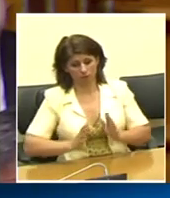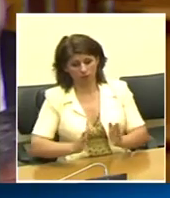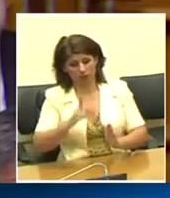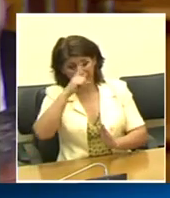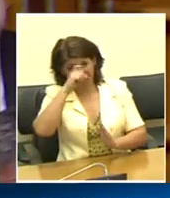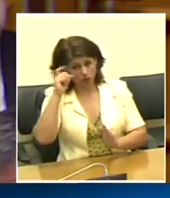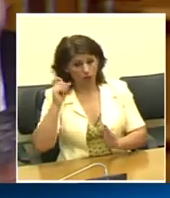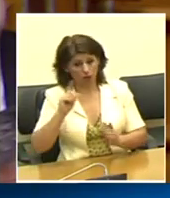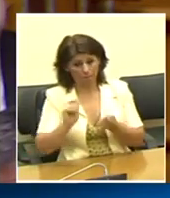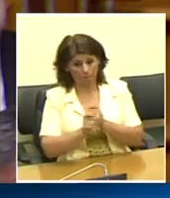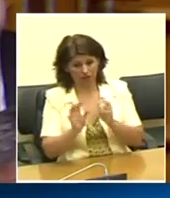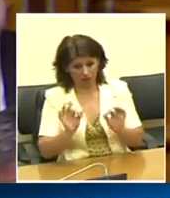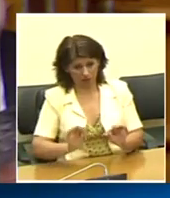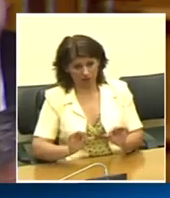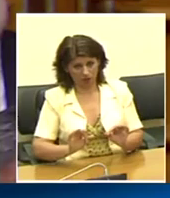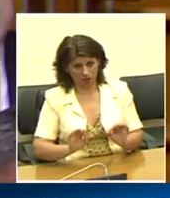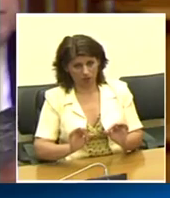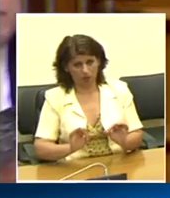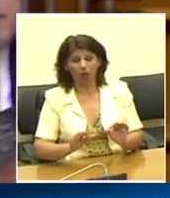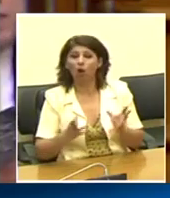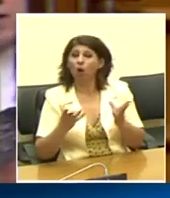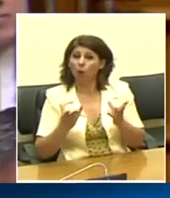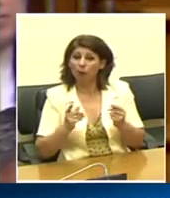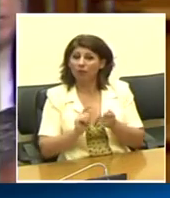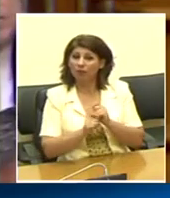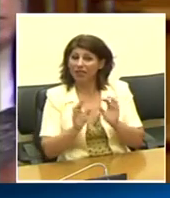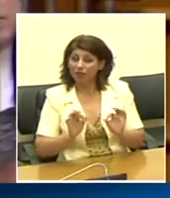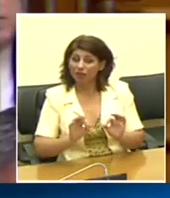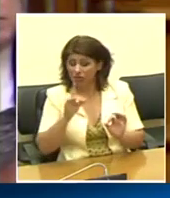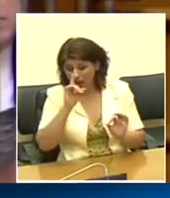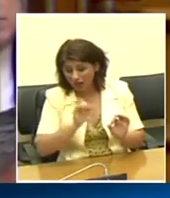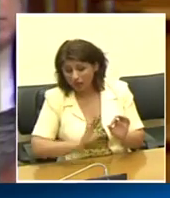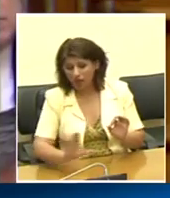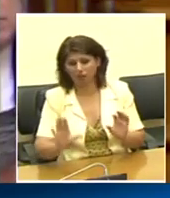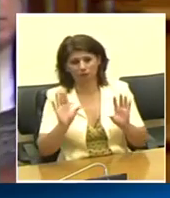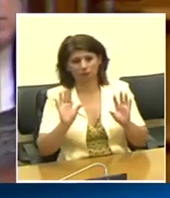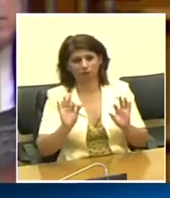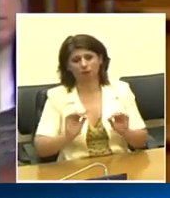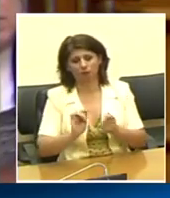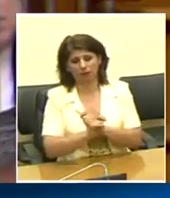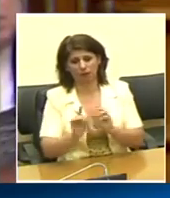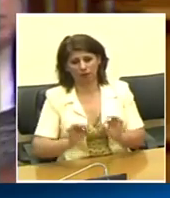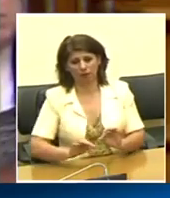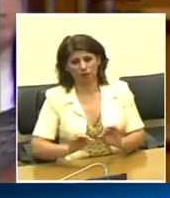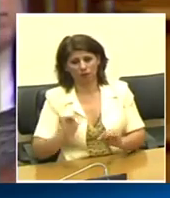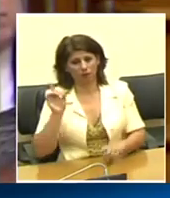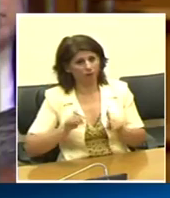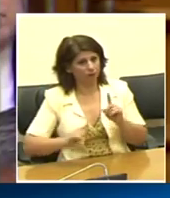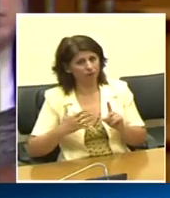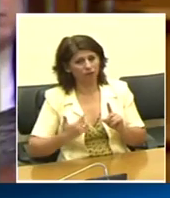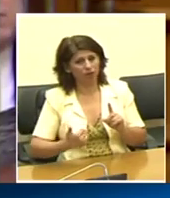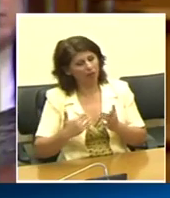δύσκολες μεταρρυθμίσεις, πολλές από αυτές αναγκαίες μεταρρυθμίσεις, άλλες που εμπεριείχαν το σπέρμα της